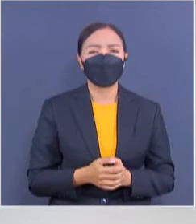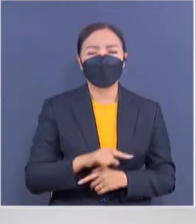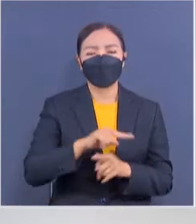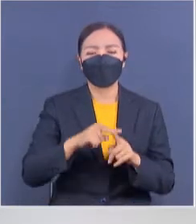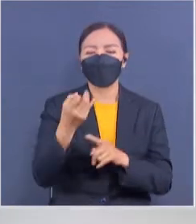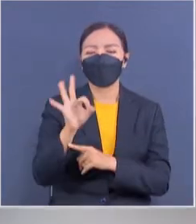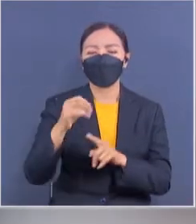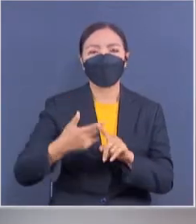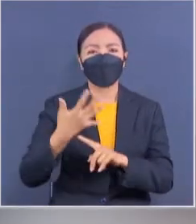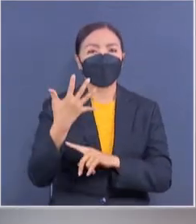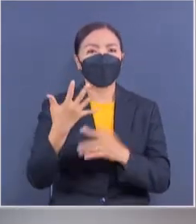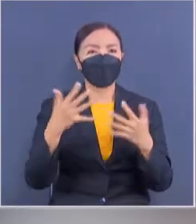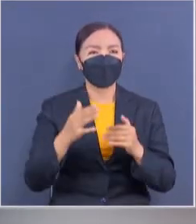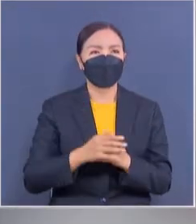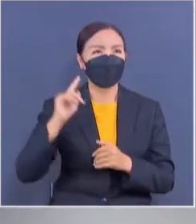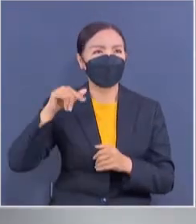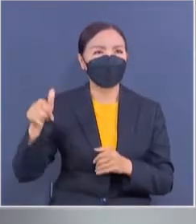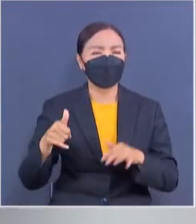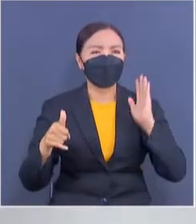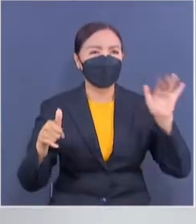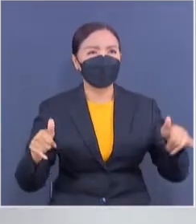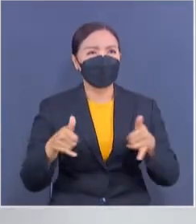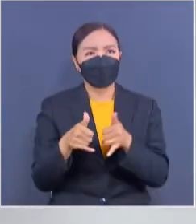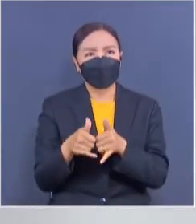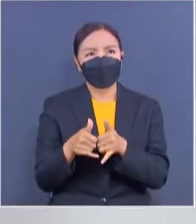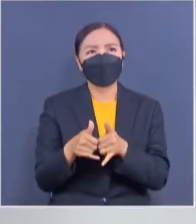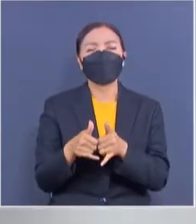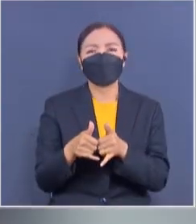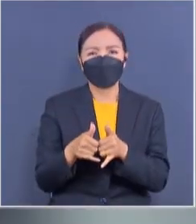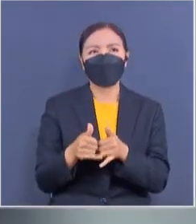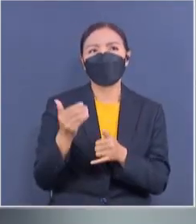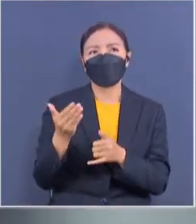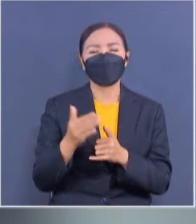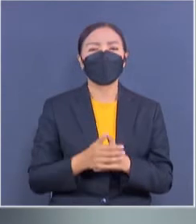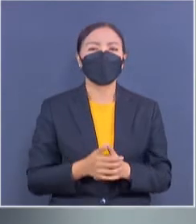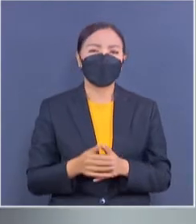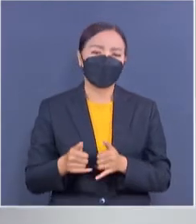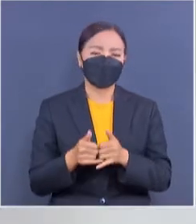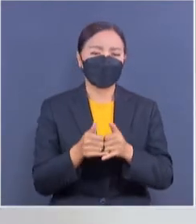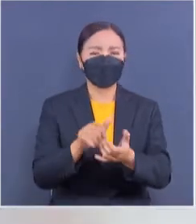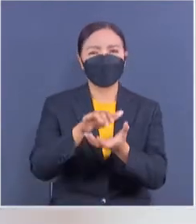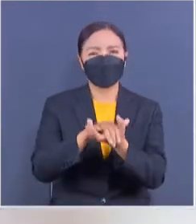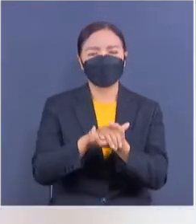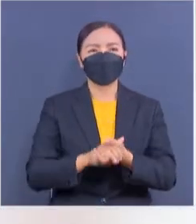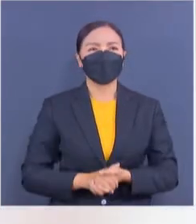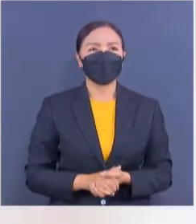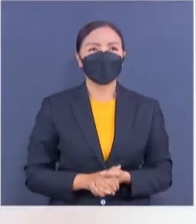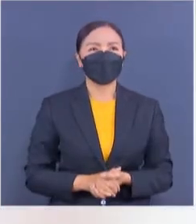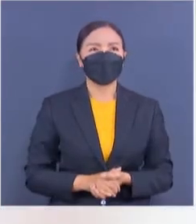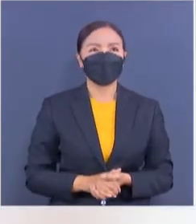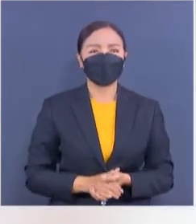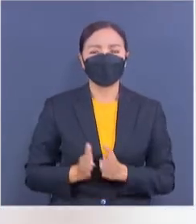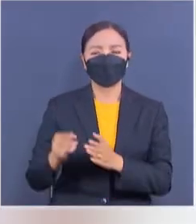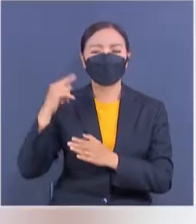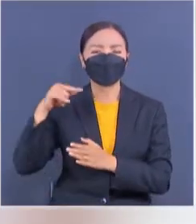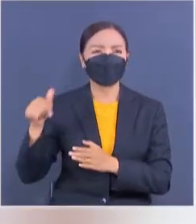19พฤษภาคมนี้แล้วนะคะที่เจ้าสาวแล้วก็เจ้าบ่าวหญิงรัฐาและตูนจะควงคู่กันเข้าประตูวิวาห์ซึ่งงานนี้ค่ะฝั่งเจ้า